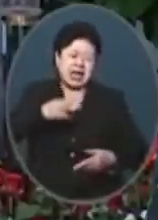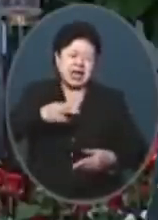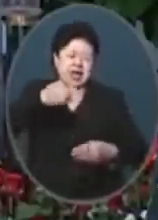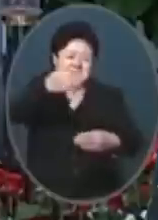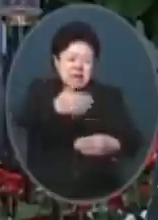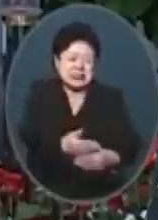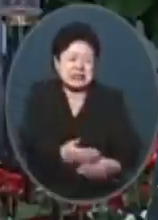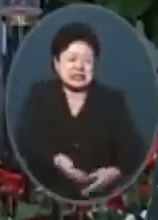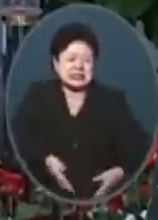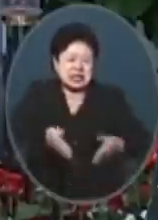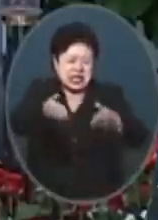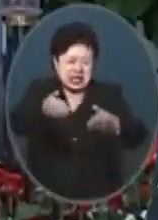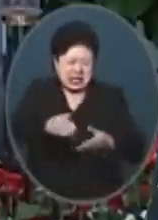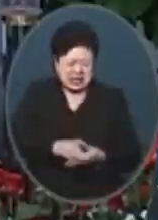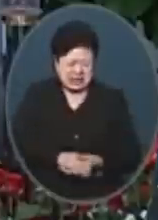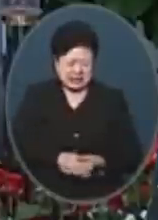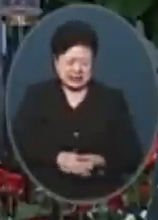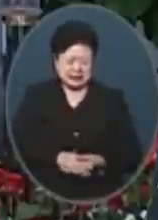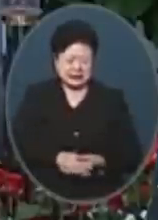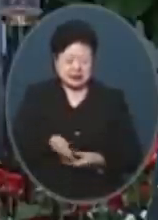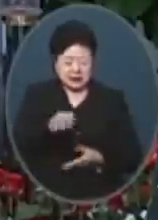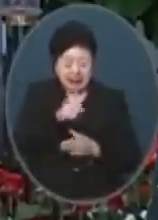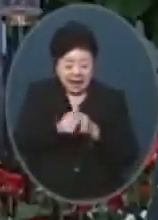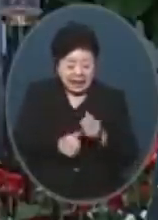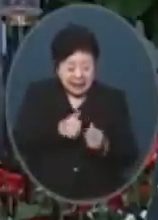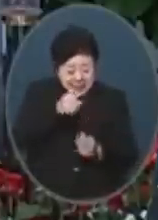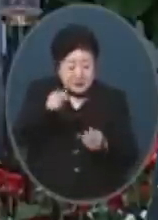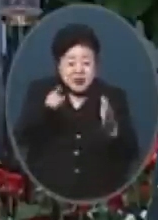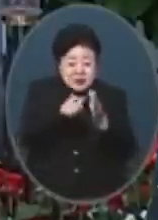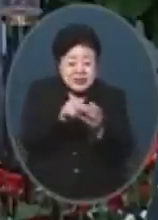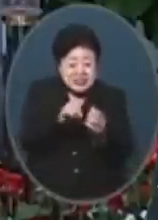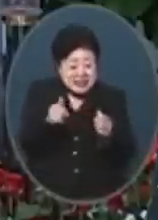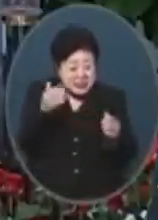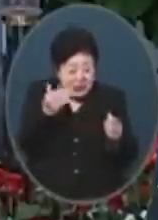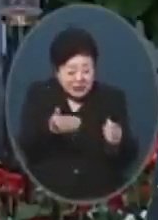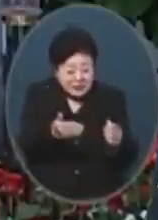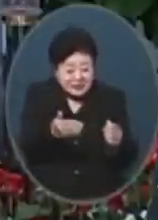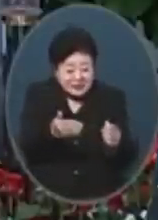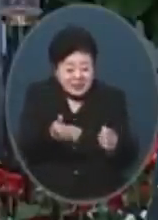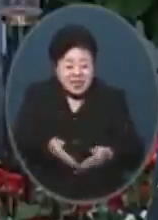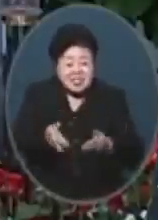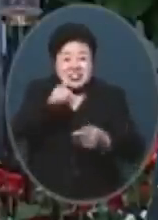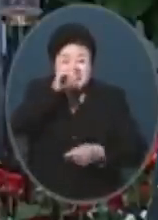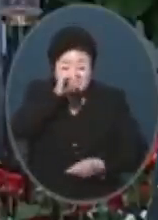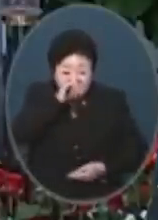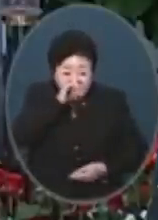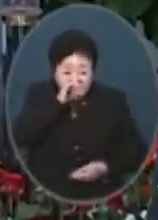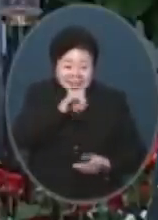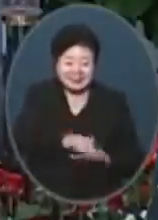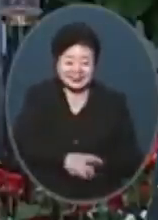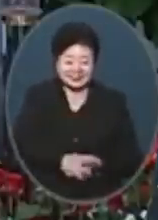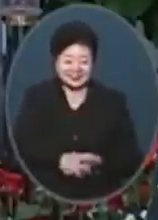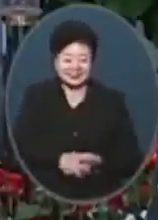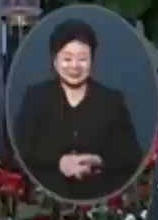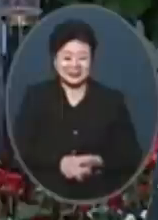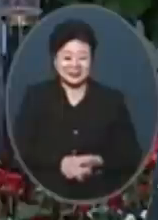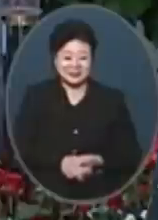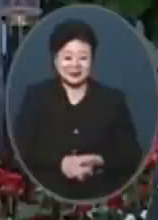골목이라고 생각하는 것입니다. 그러나 하나님을 믿는 사람에게는 길이 있습니다.